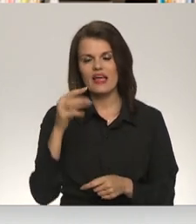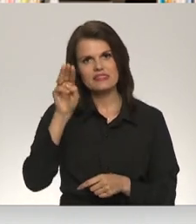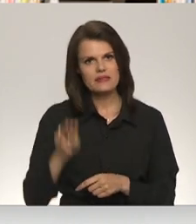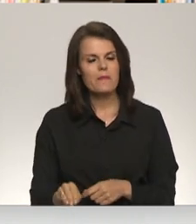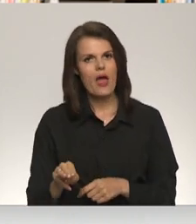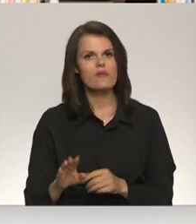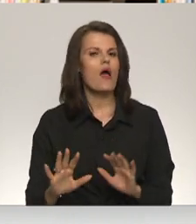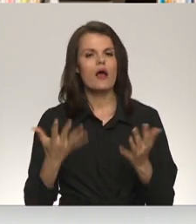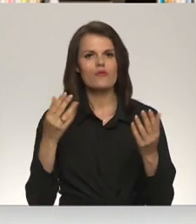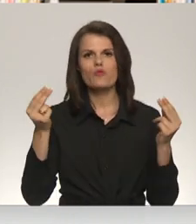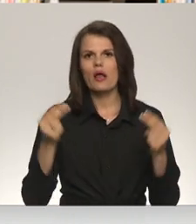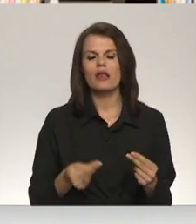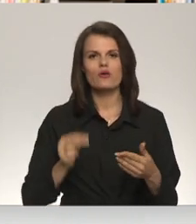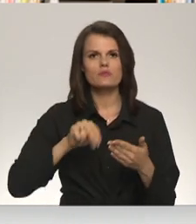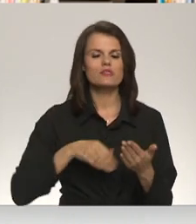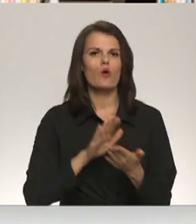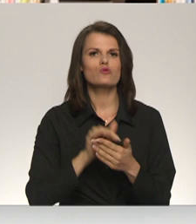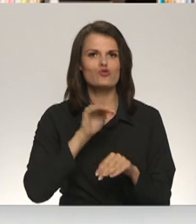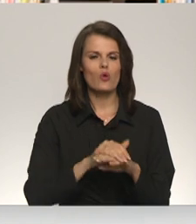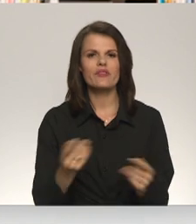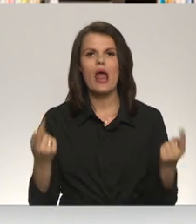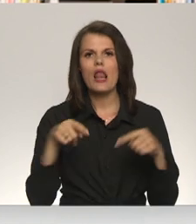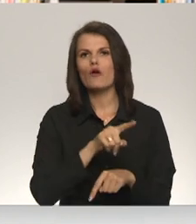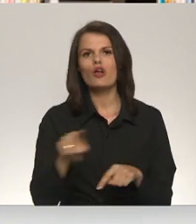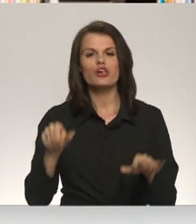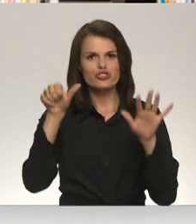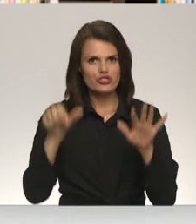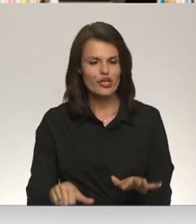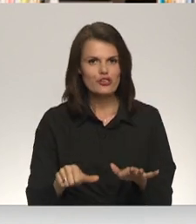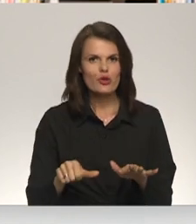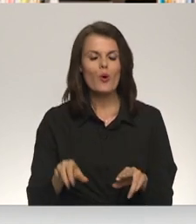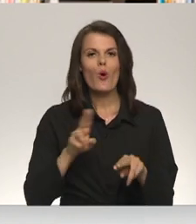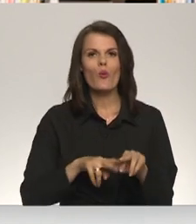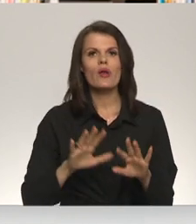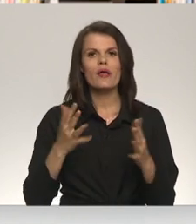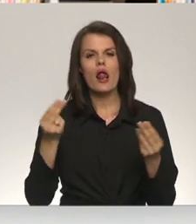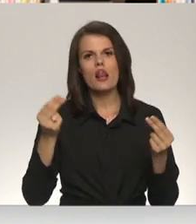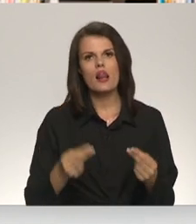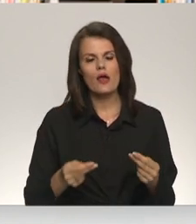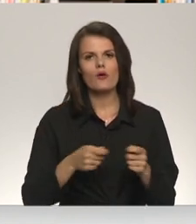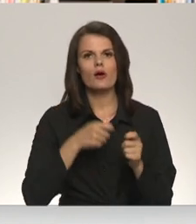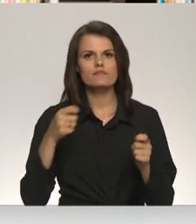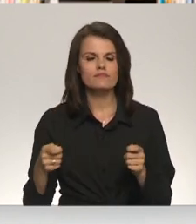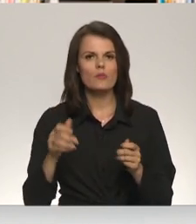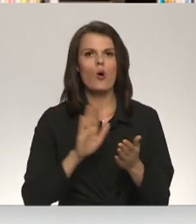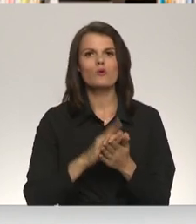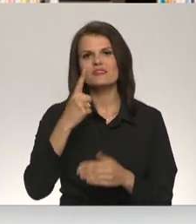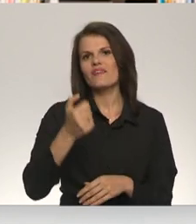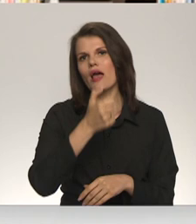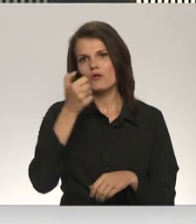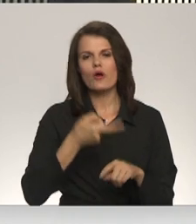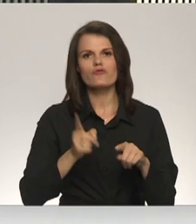1 mēnesis gadījumā, ja līgums tiek slēgts uz noteiktu laiku līdz 6 mēnešiem, un ja līgums tiek noslēgts uz laiku līdz 1 gadam, tad